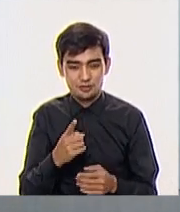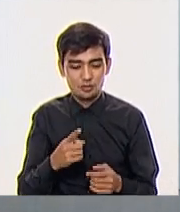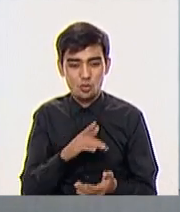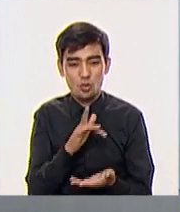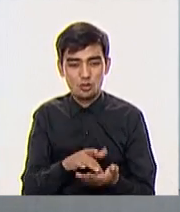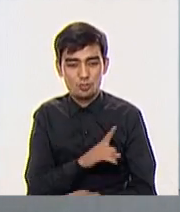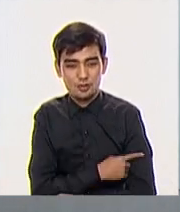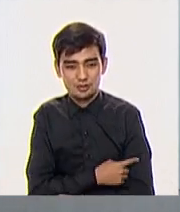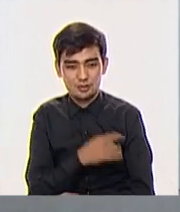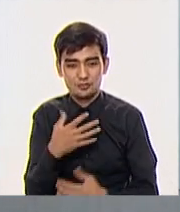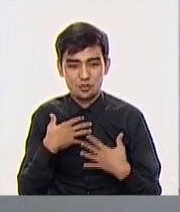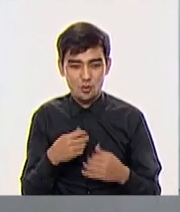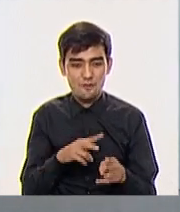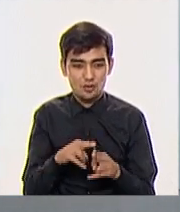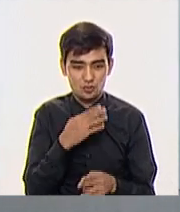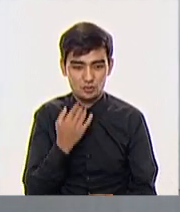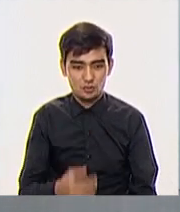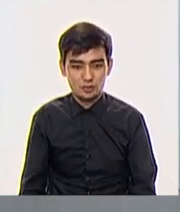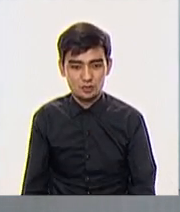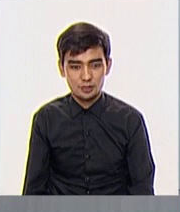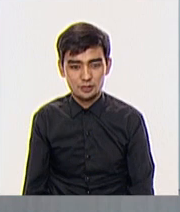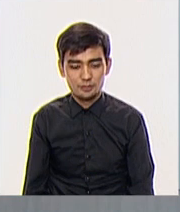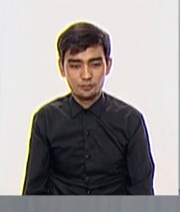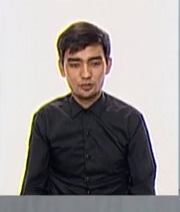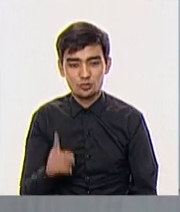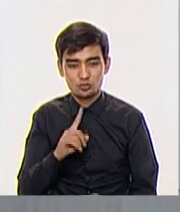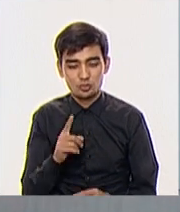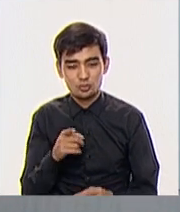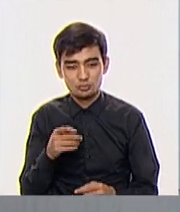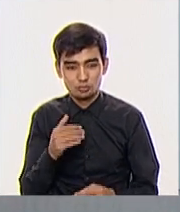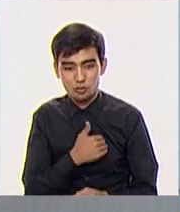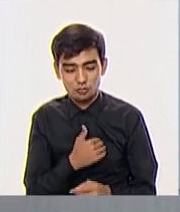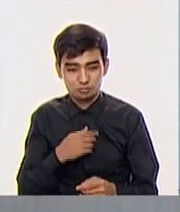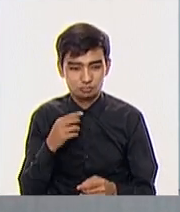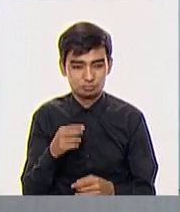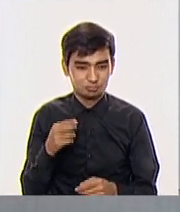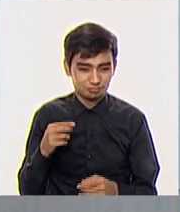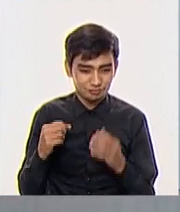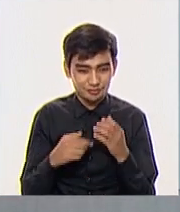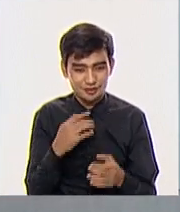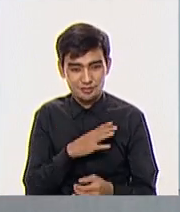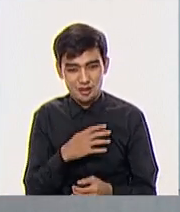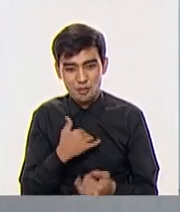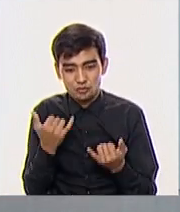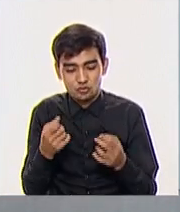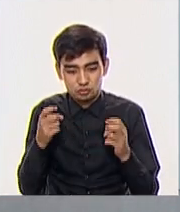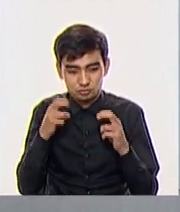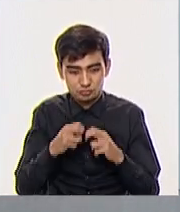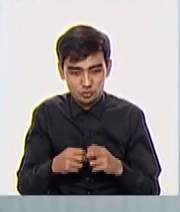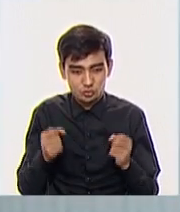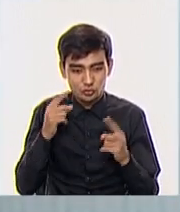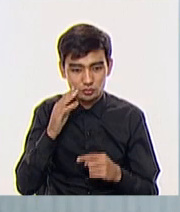городских больниц, его здоровью ничего не угрожает. Что толкнуло подозреваемого на совершение этого преступления, сейчас выясняет